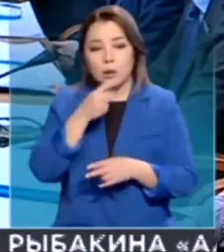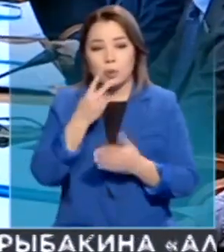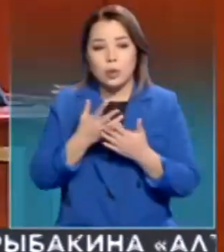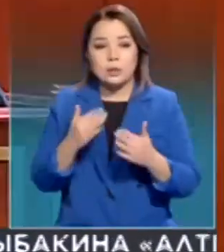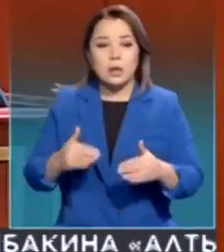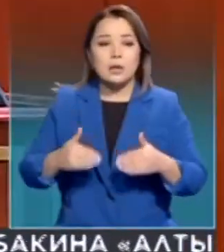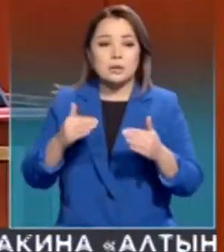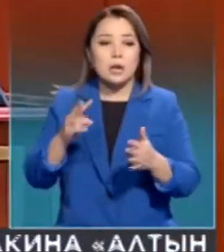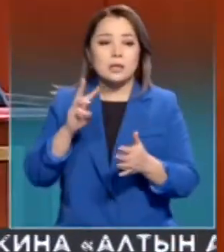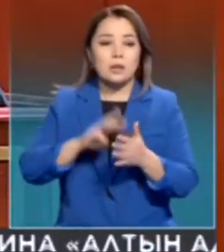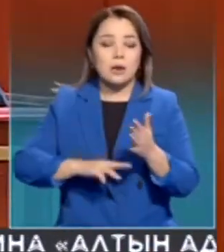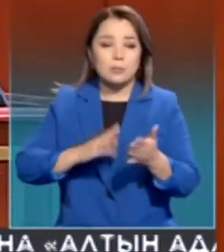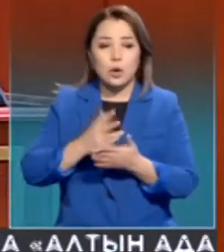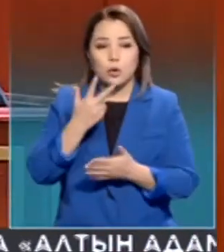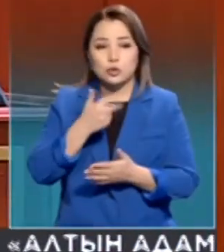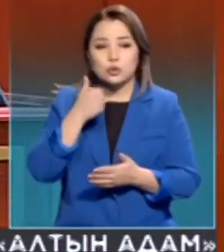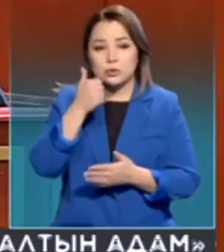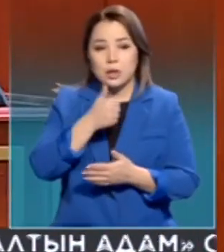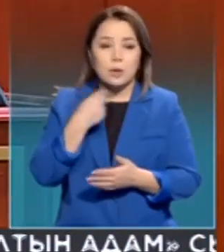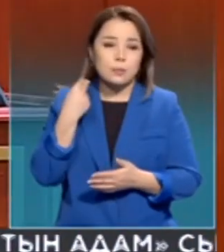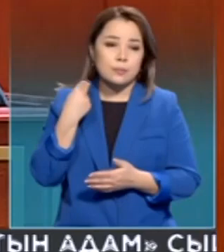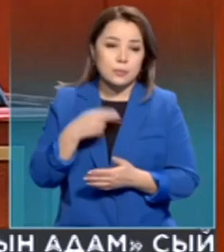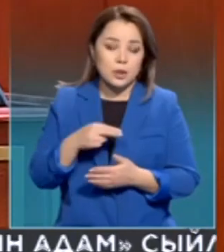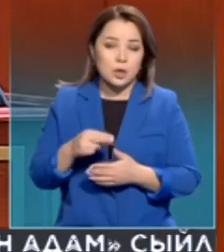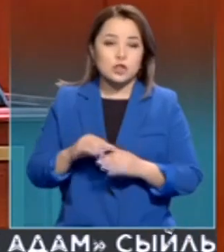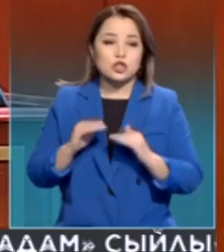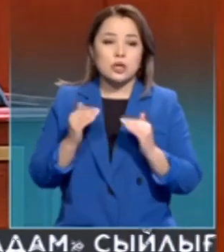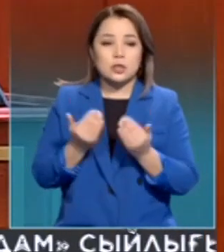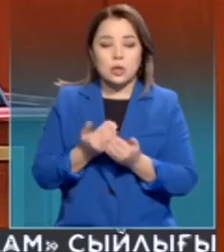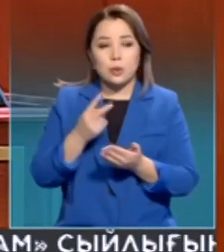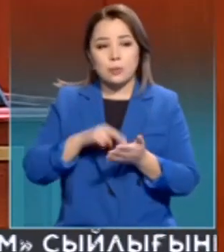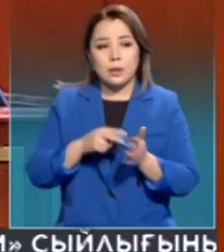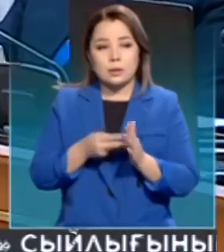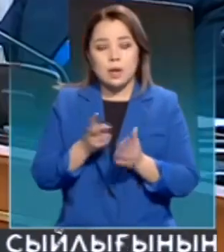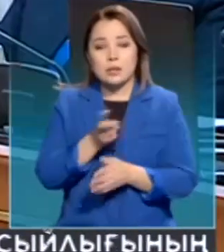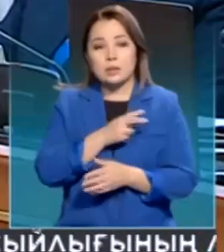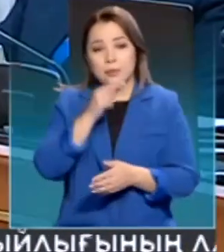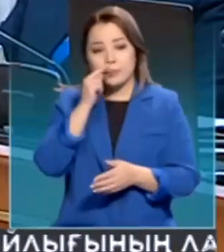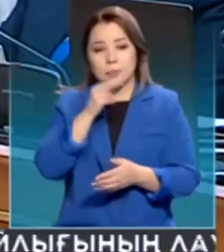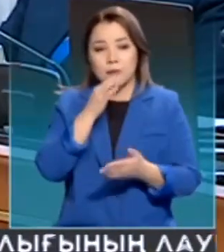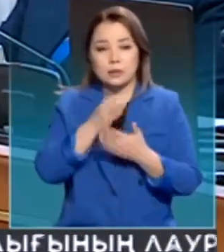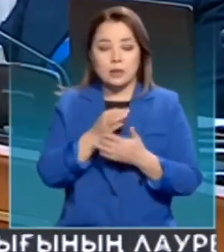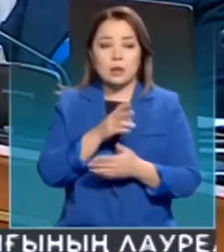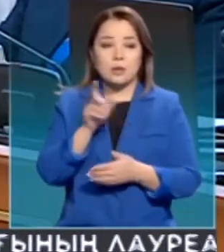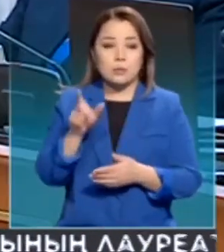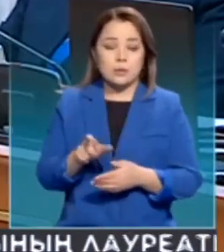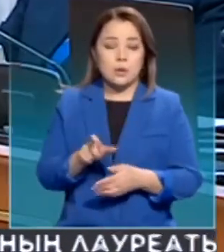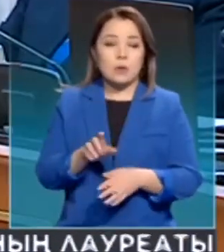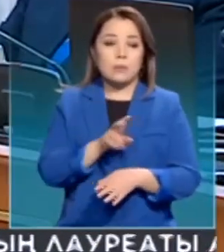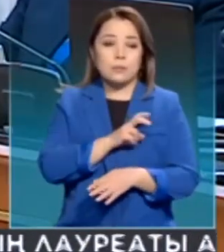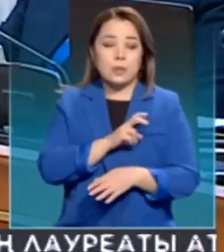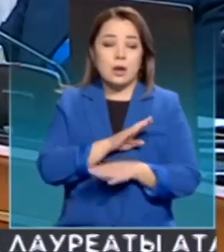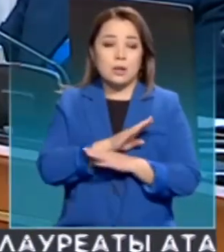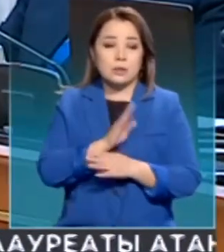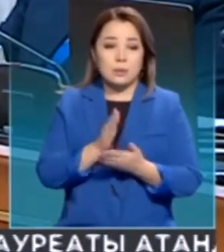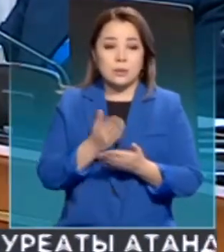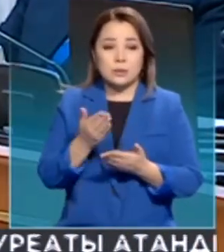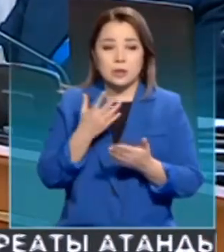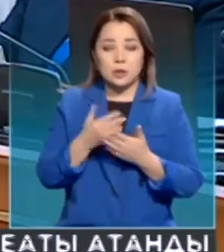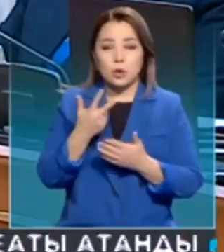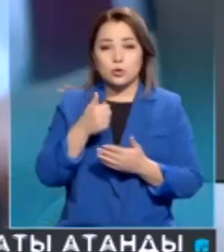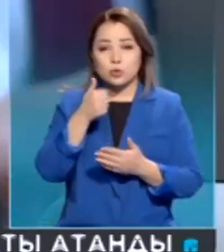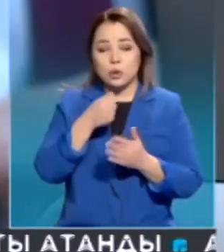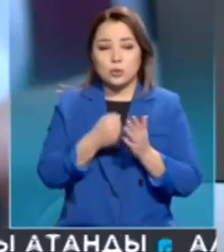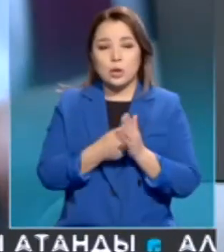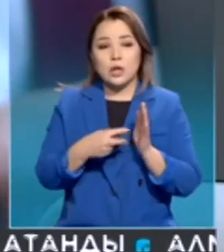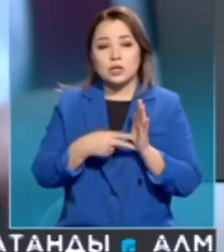дейін айыппұл салу, 3 жылға бас бостандығын шектеу көзделген. Дәрігердің кінәсінен пациент қайтыс болса, 3 жылдан 7 жылға дейін